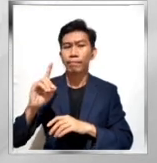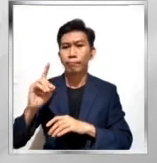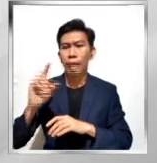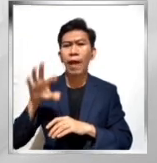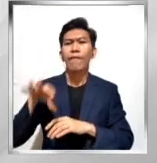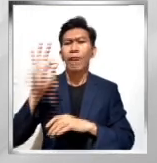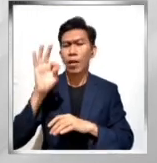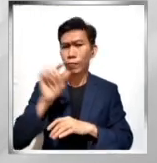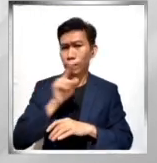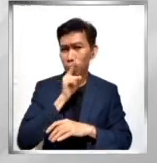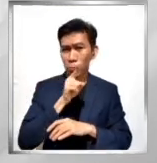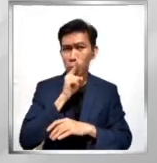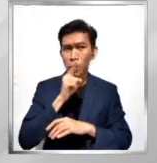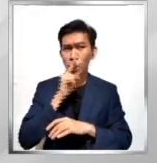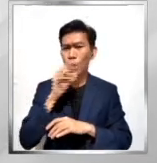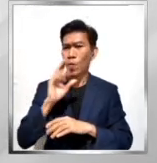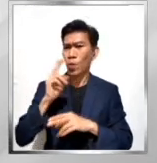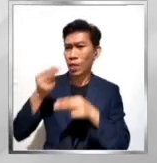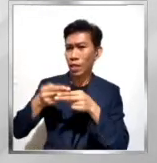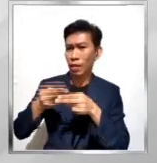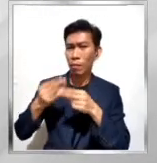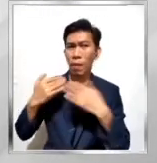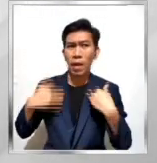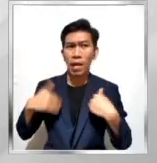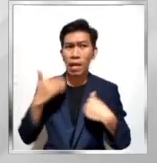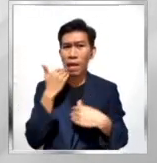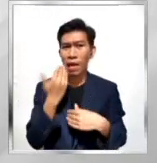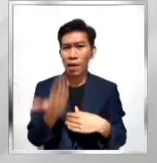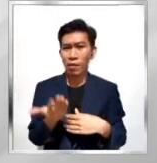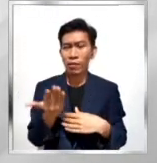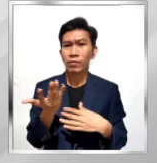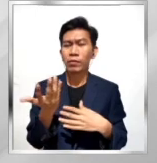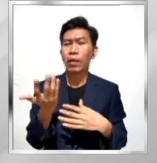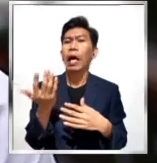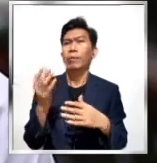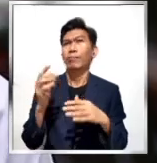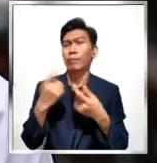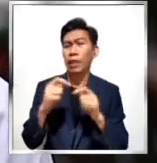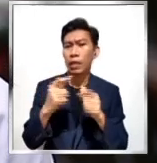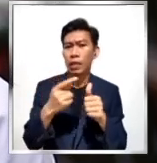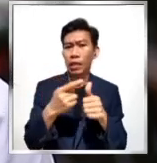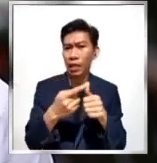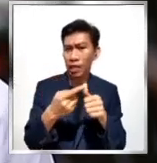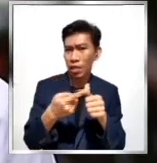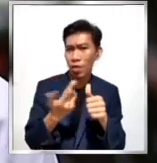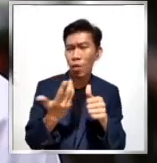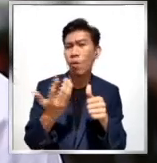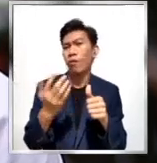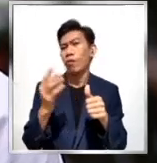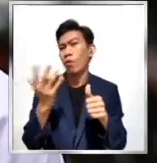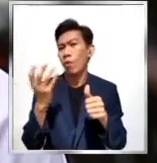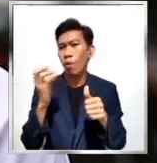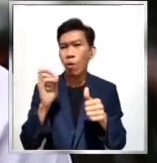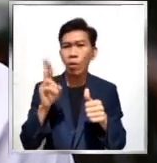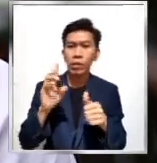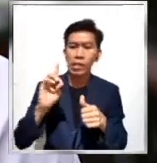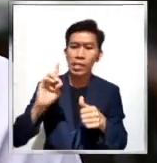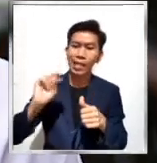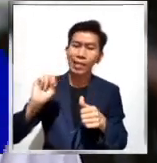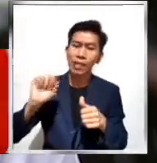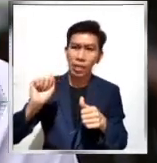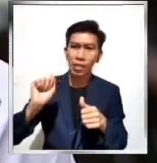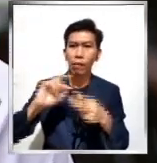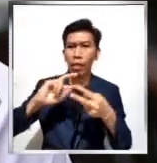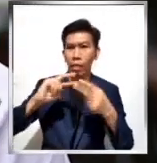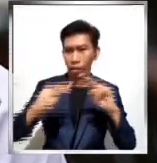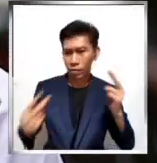si Echanis at Manuel Santiago ay isa po through fingerprint or DNA test po. We are studying our legal remedies, ano?